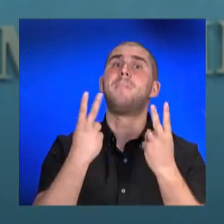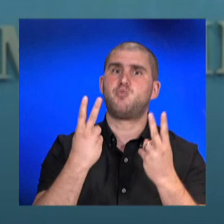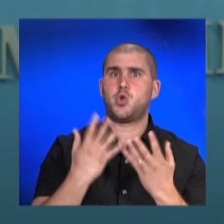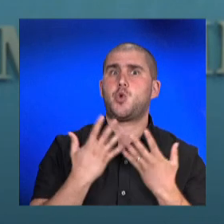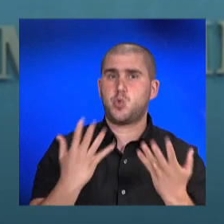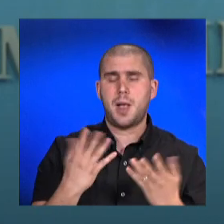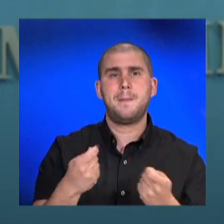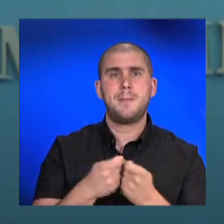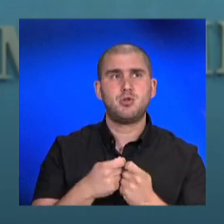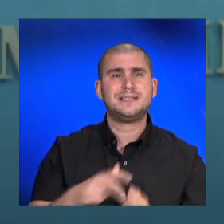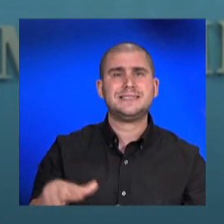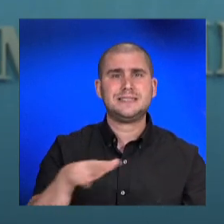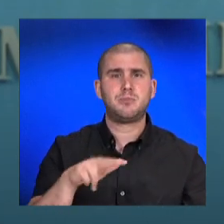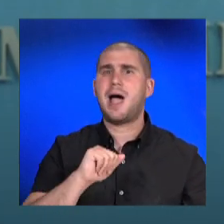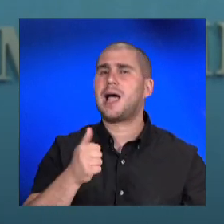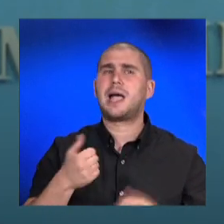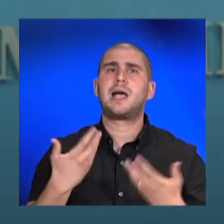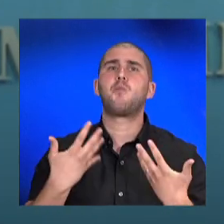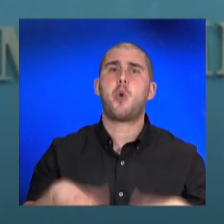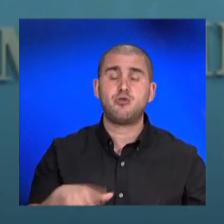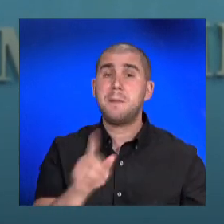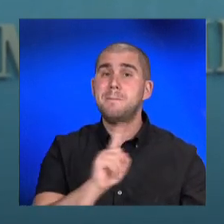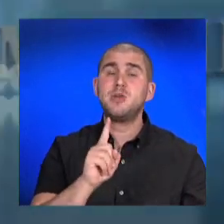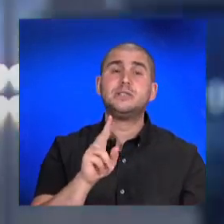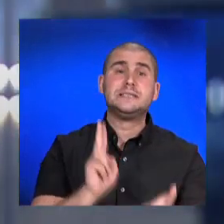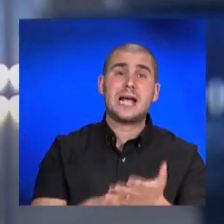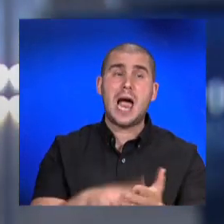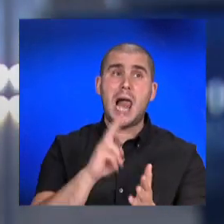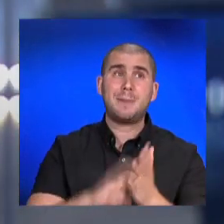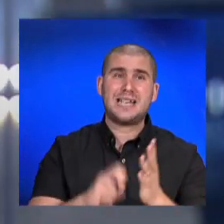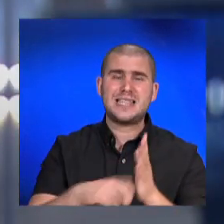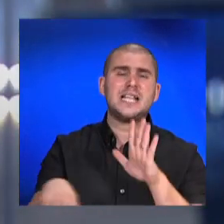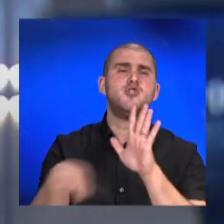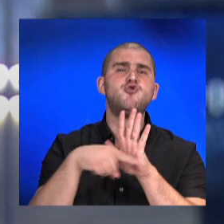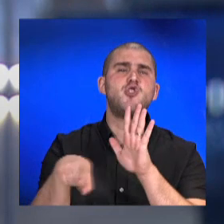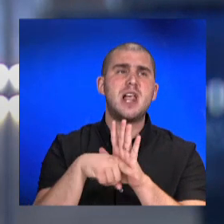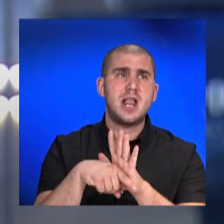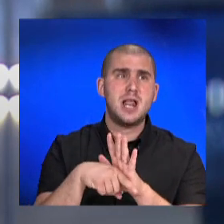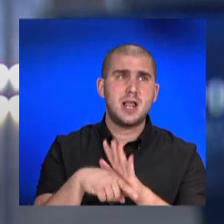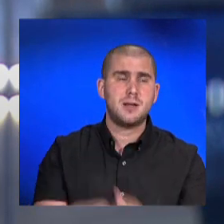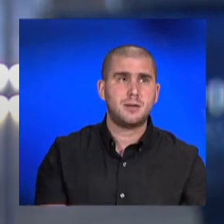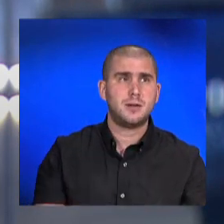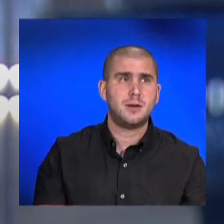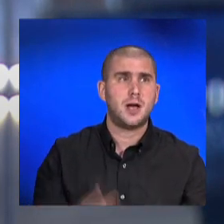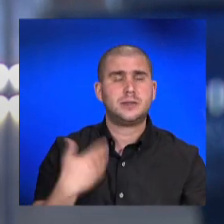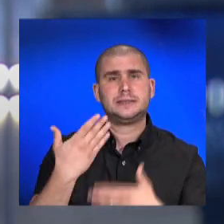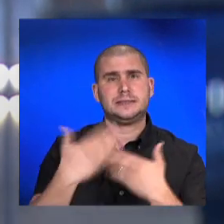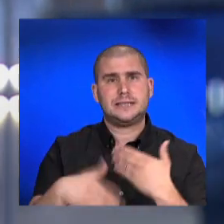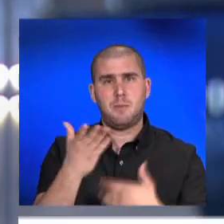המוחלשים ביותר, מי שזכאי למס הכנסה שלילי, זהו, אנחנו מסיימים את חלקנו בערב זה.